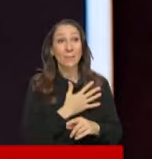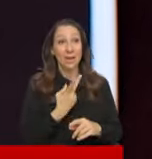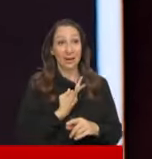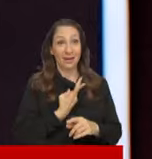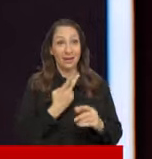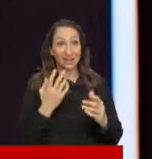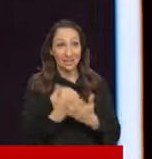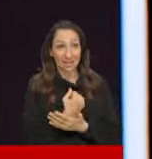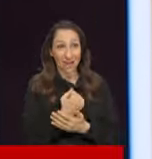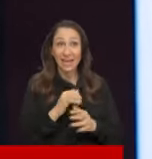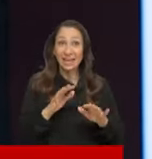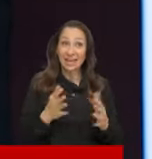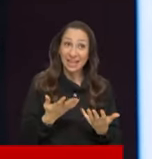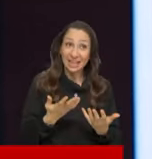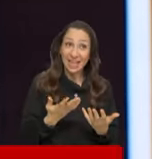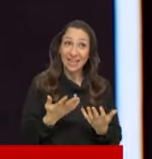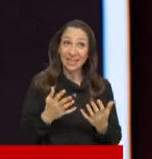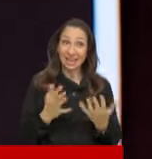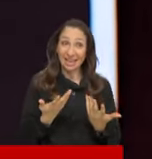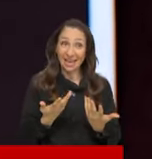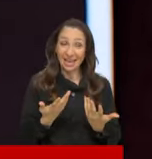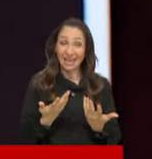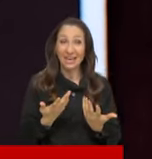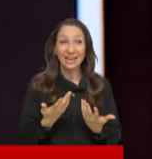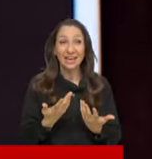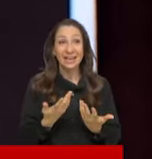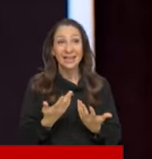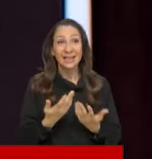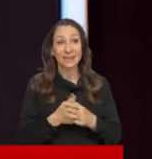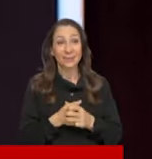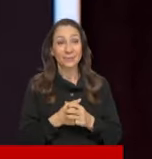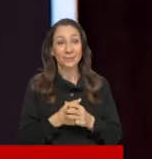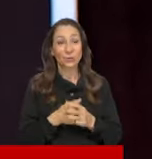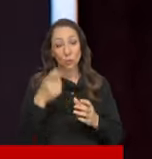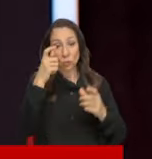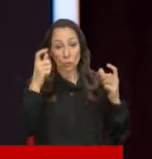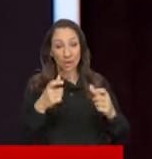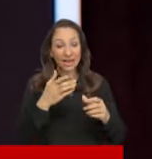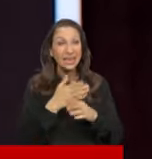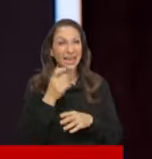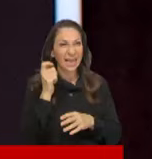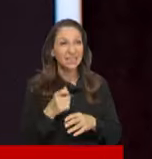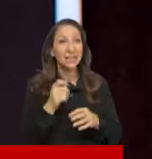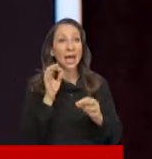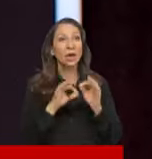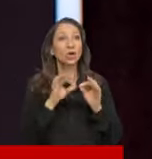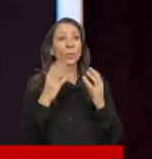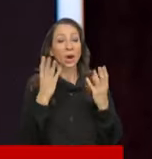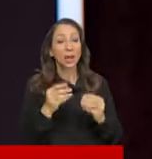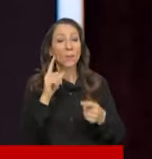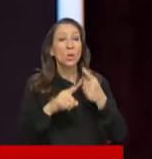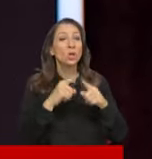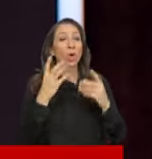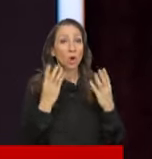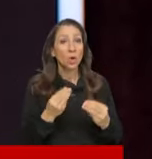adayı kazanacak ya da ya da Eee ülkeyi gerç gerçekten ekonomik olarak da siyasi